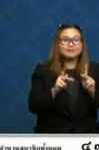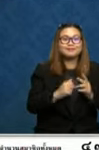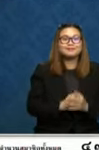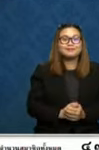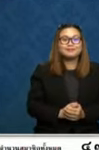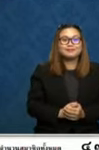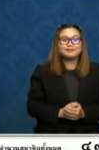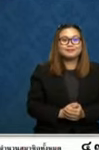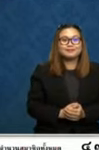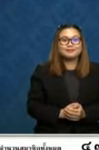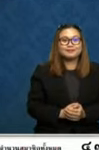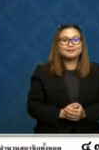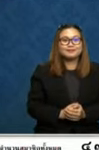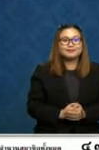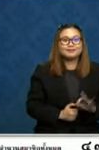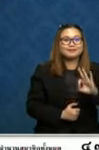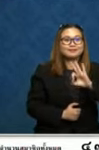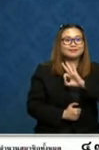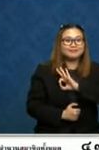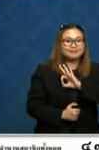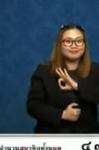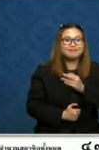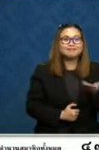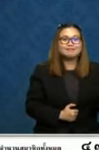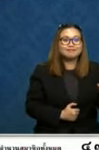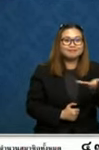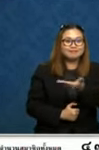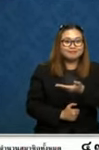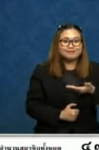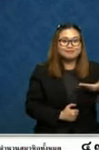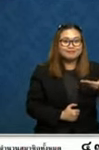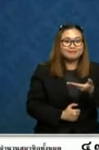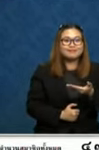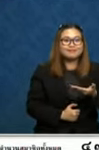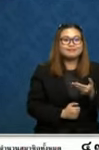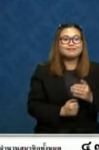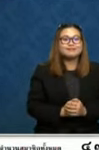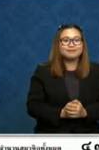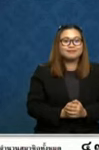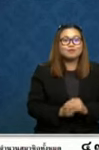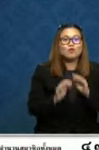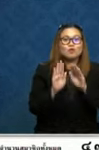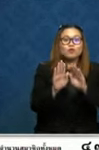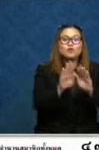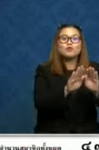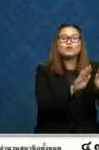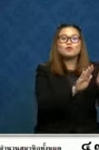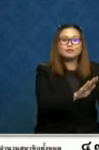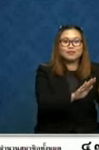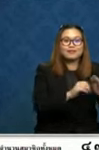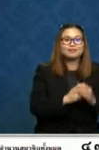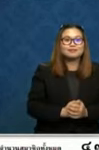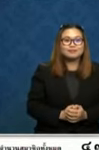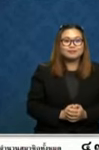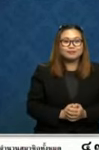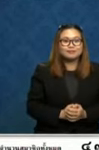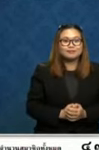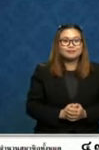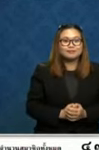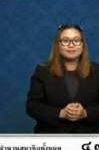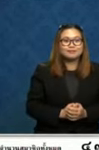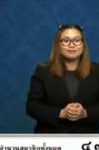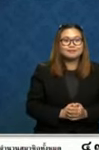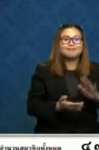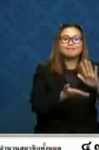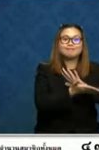ยกับสมาชิกหลายๆท่านนะคะที่เป็นกรรมธิการเนี่ยก็ฝากความหวังเอาไว้ค่ะกับเอ